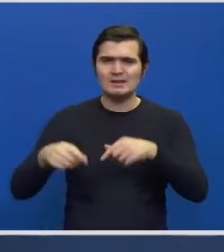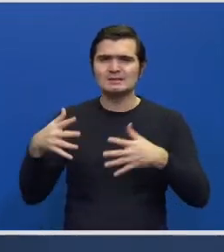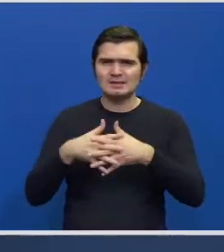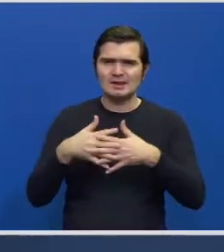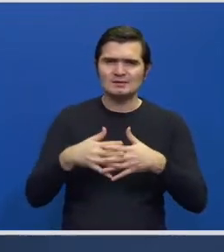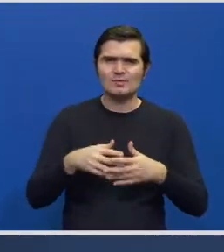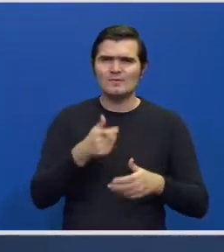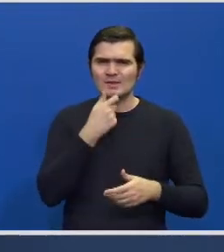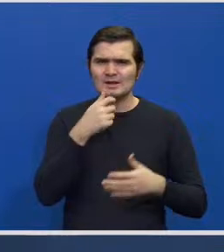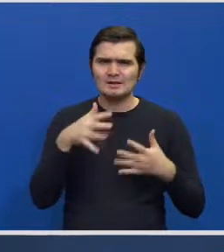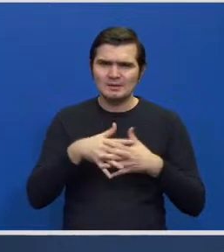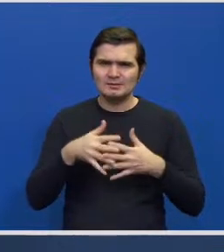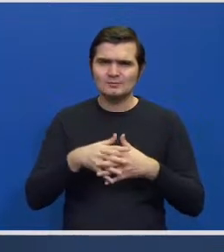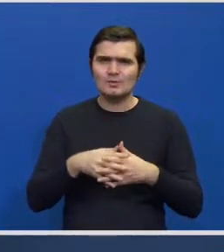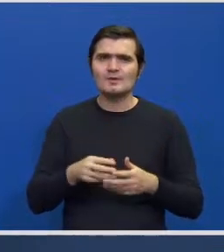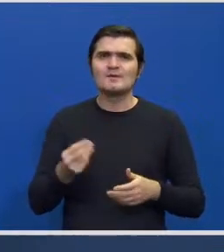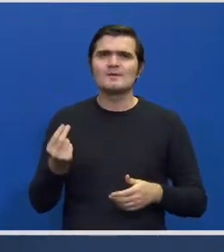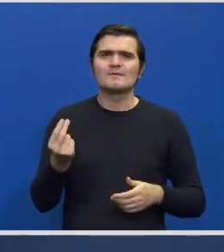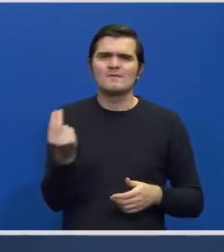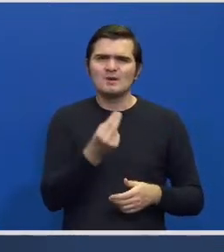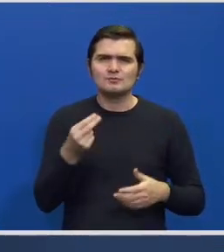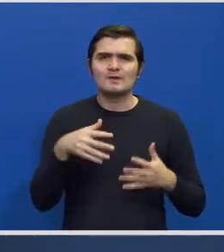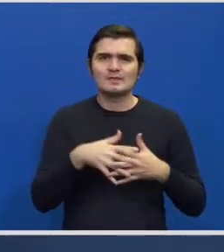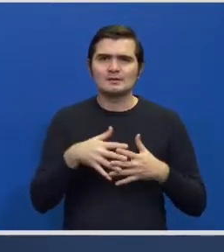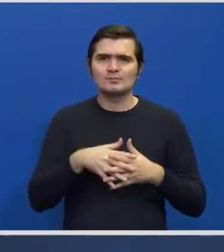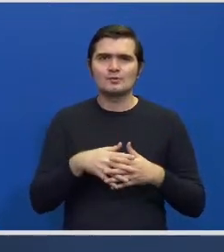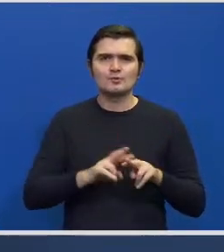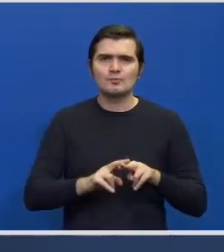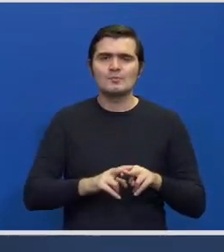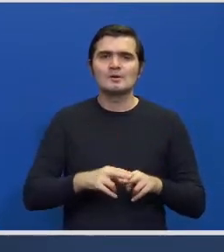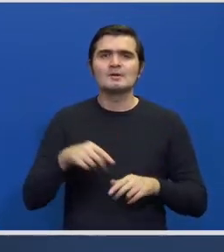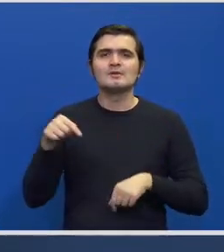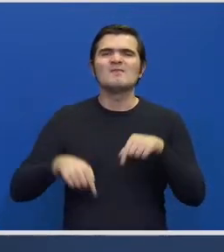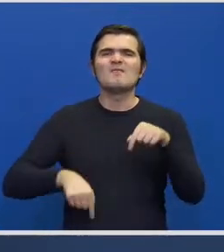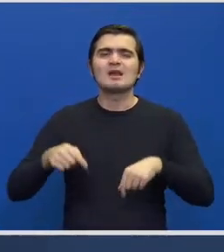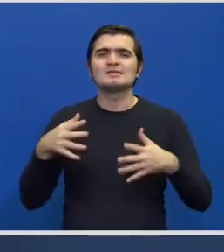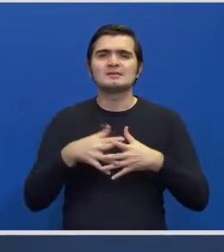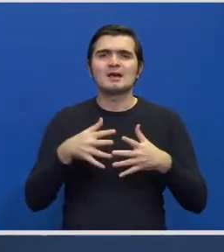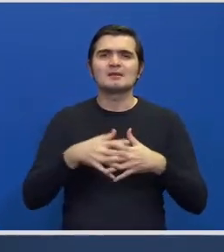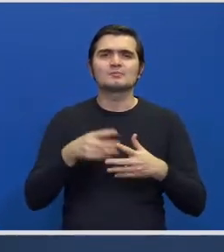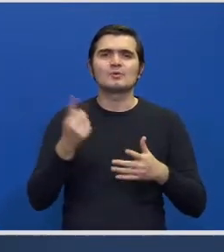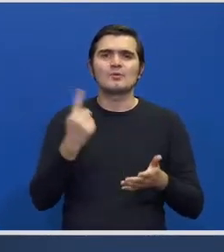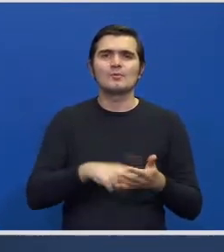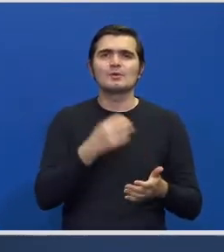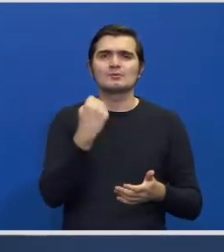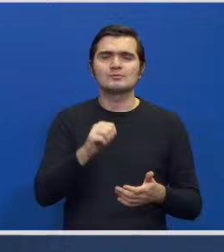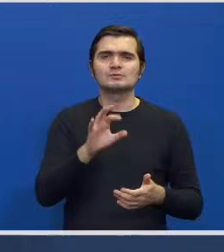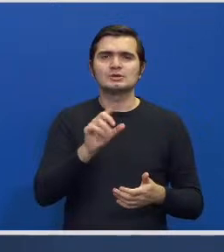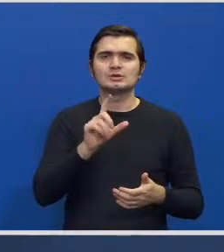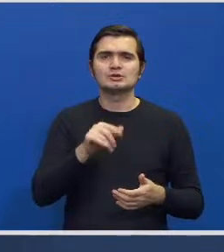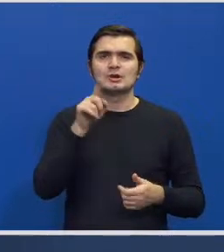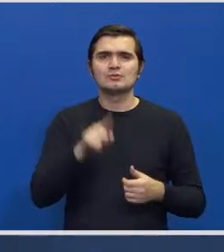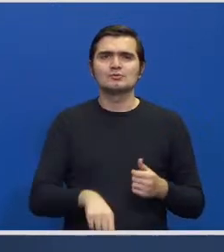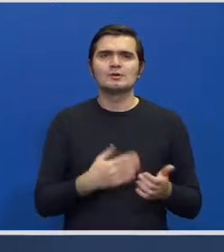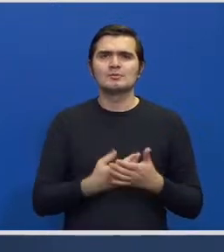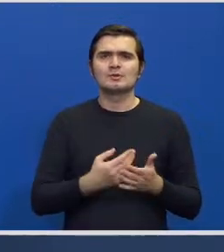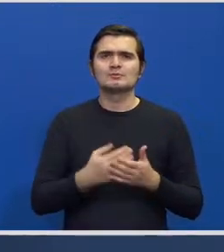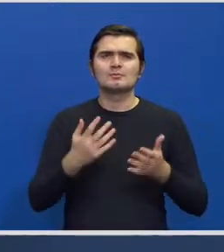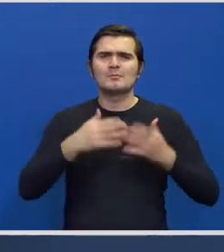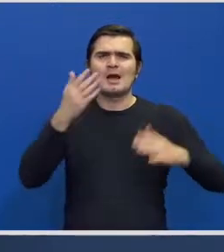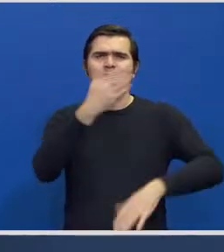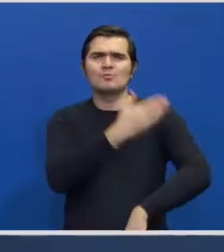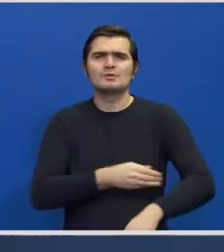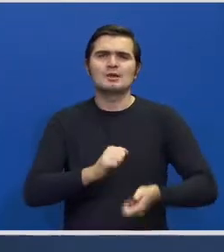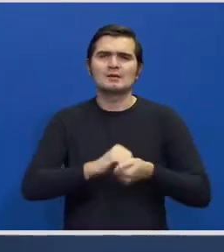care beneficiază invalizii de război, veteranii de război, văduvele de război se acordă astfel. Invalizilor de război, 1.950 de